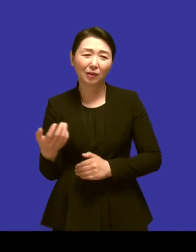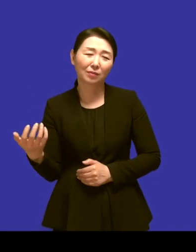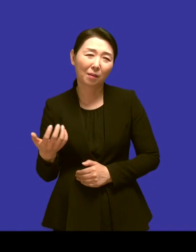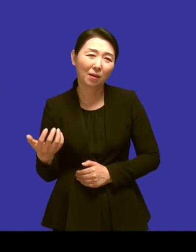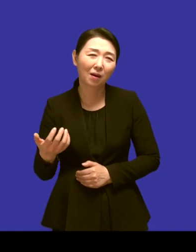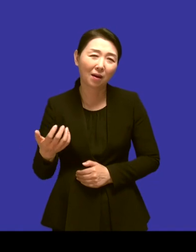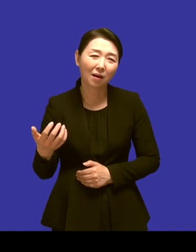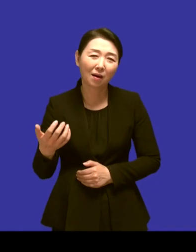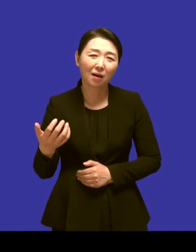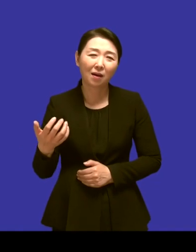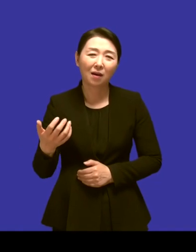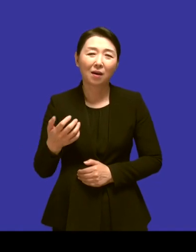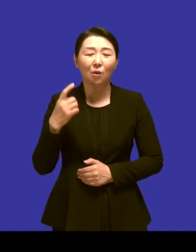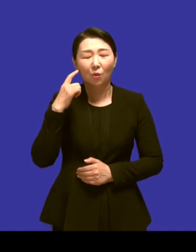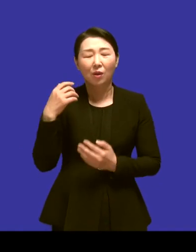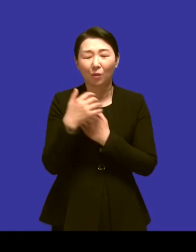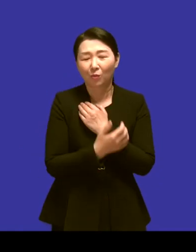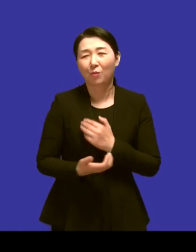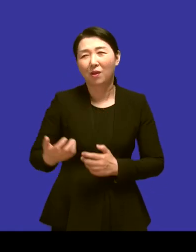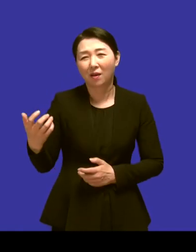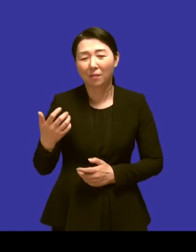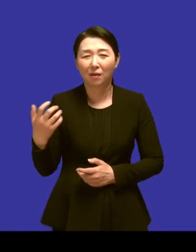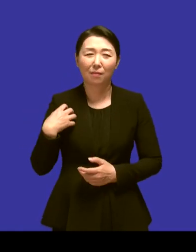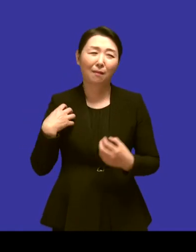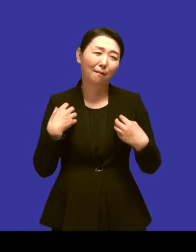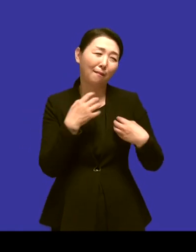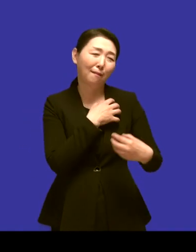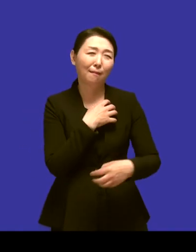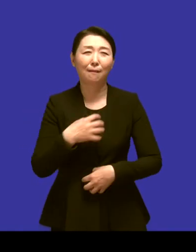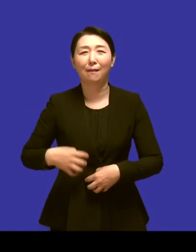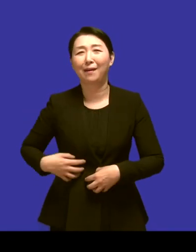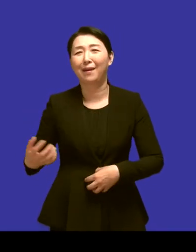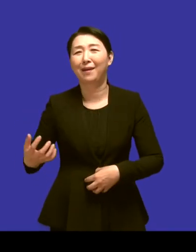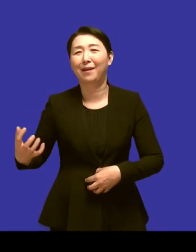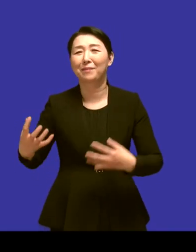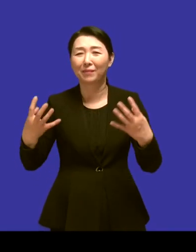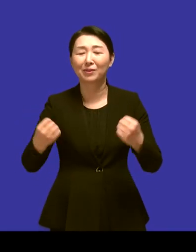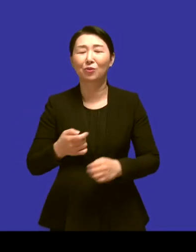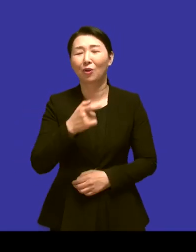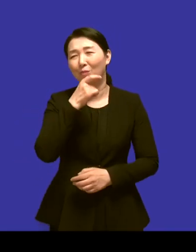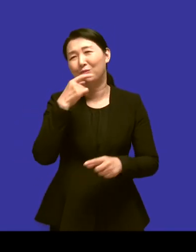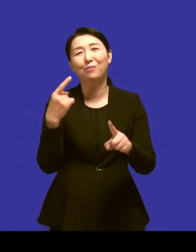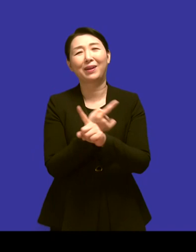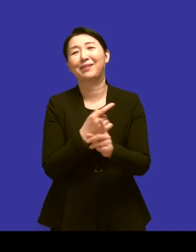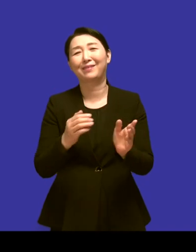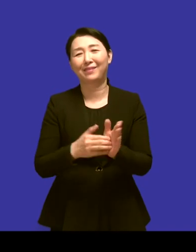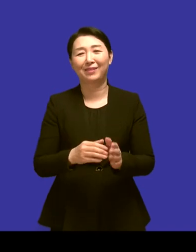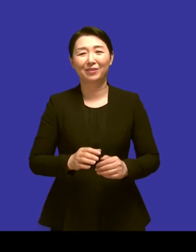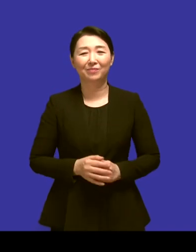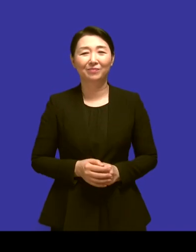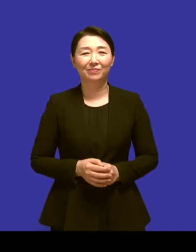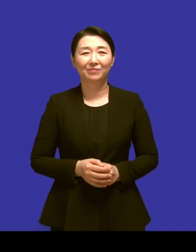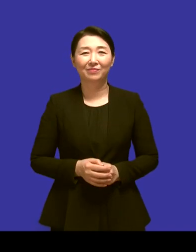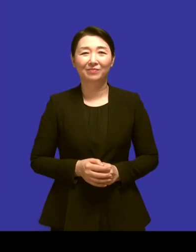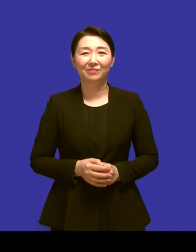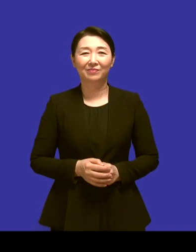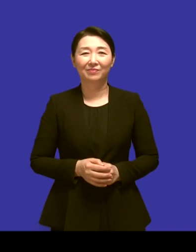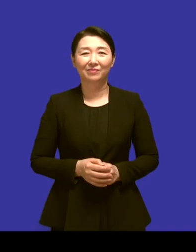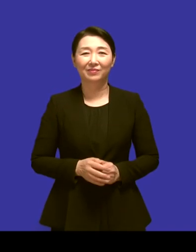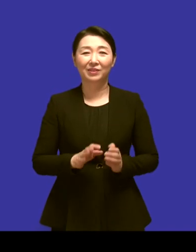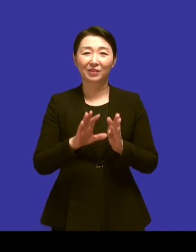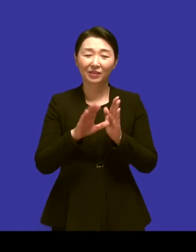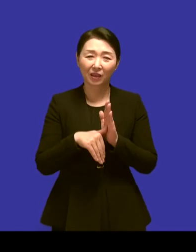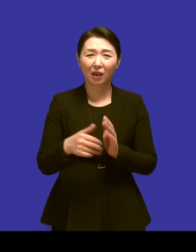인도에 있으면서 뭔가 어디가 아팠다 나오면 어디가 아프고 막 이런 식으로 물이 바뀌니까 또 네네네 맞아요. 그런데 이제 그때